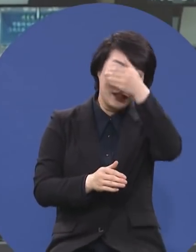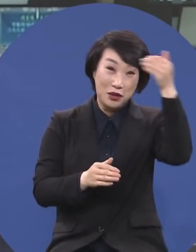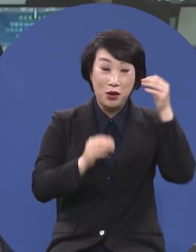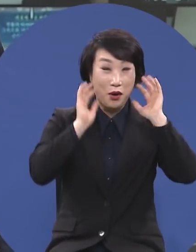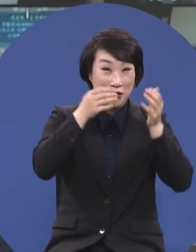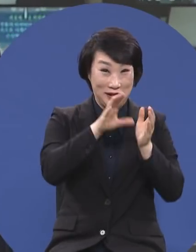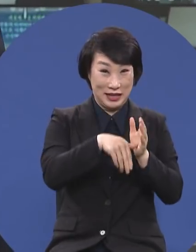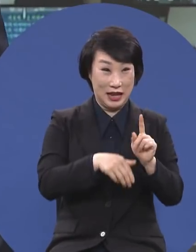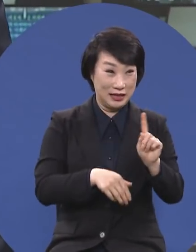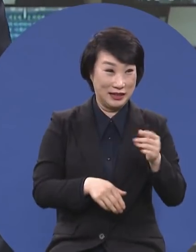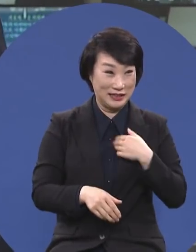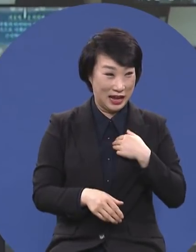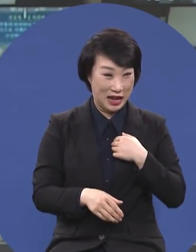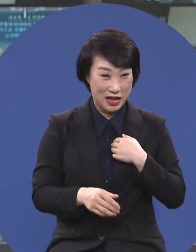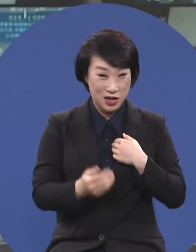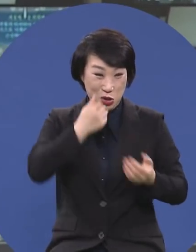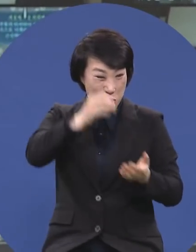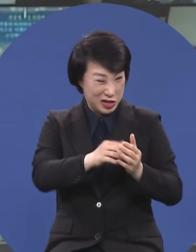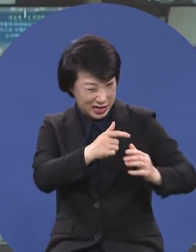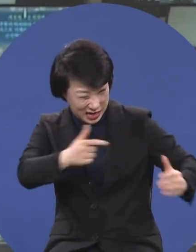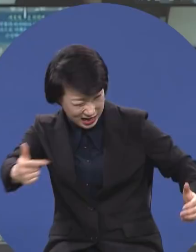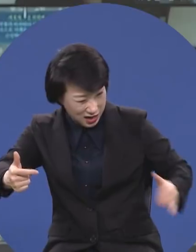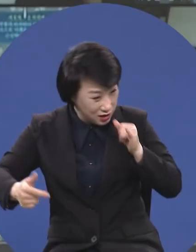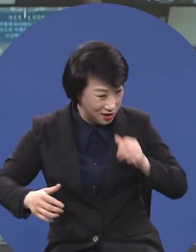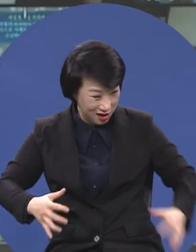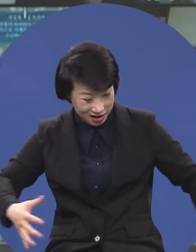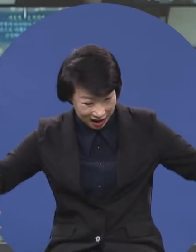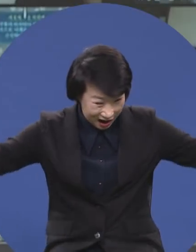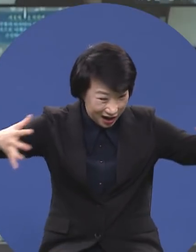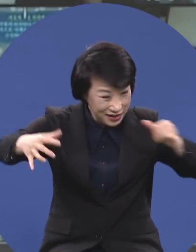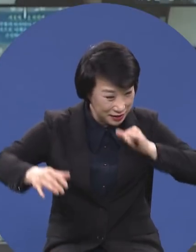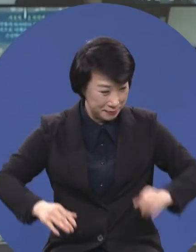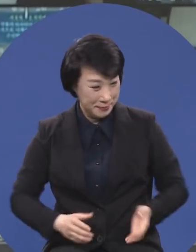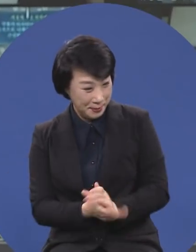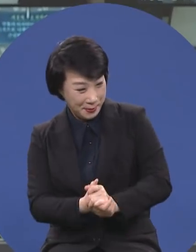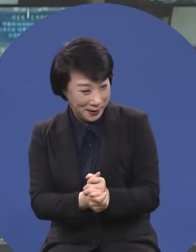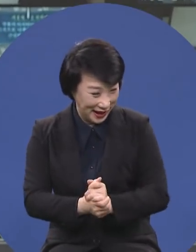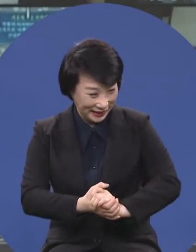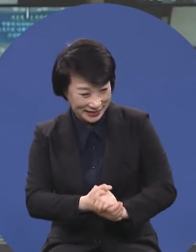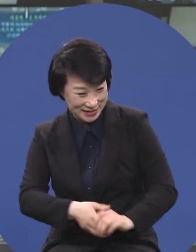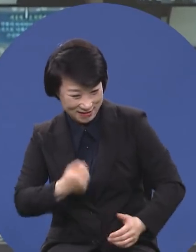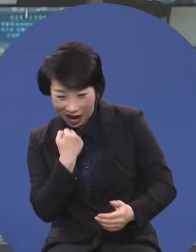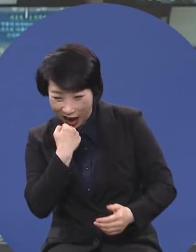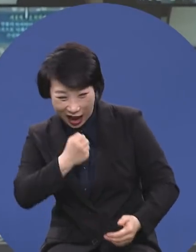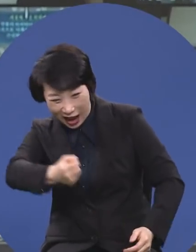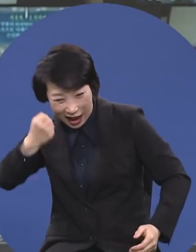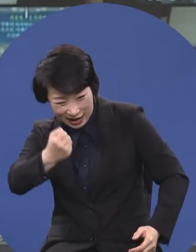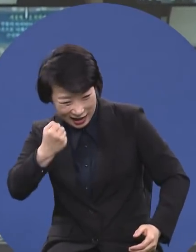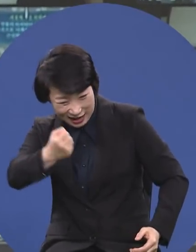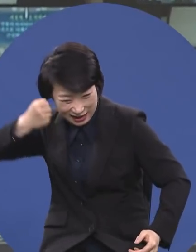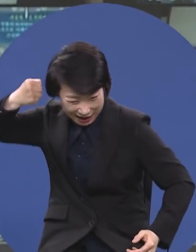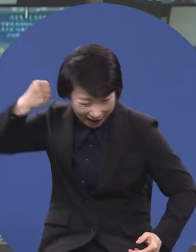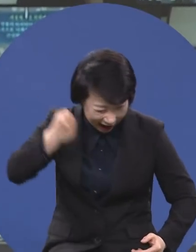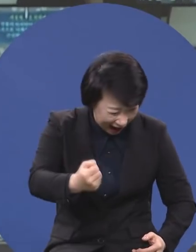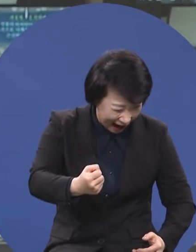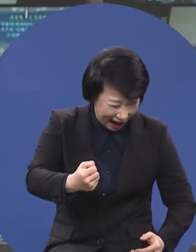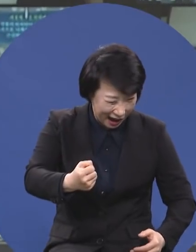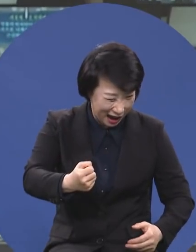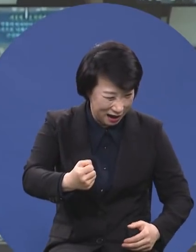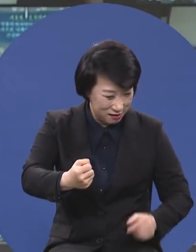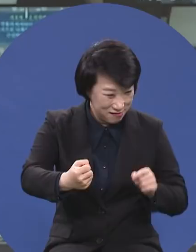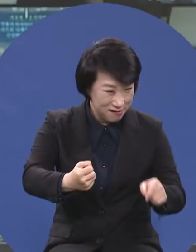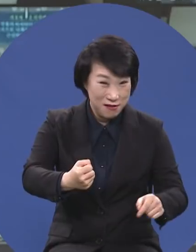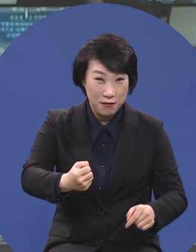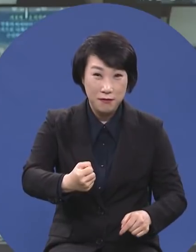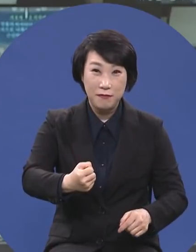예, 큰 바위를 봐도요, 까짓 거 주먹으로 그냥 딱 말아쥐고